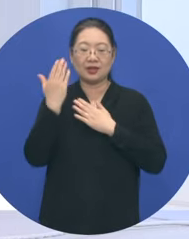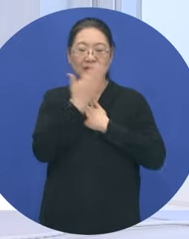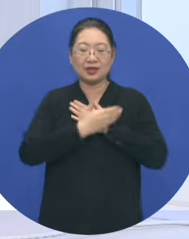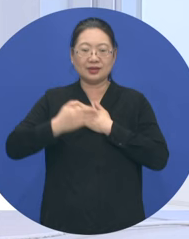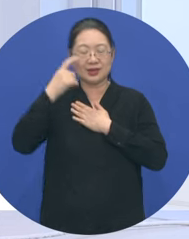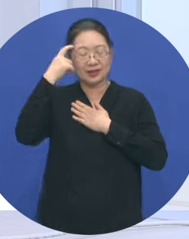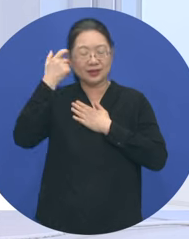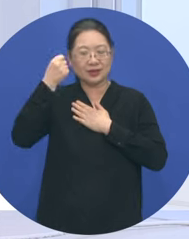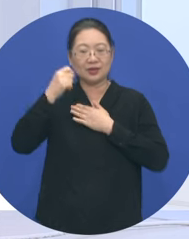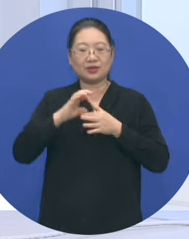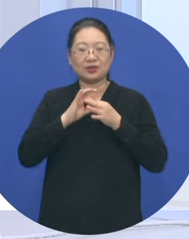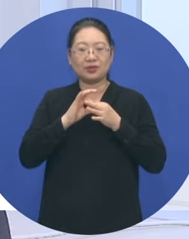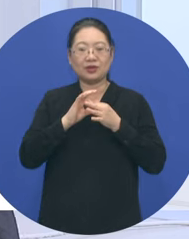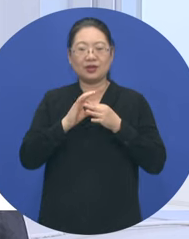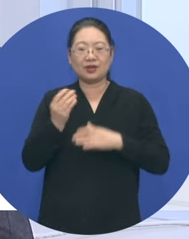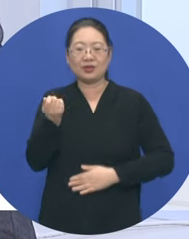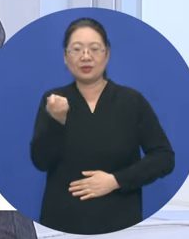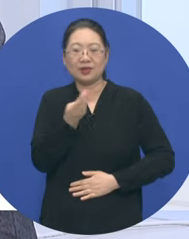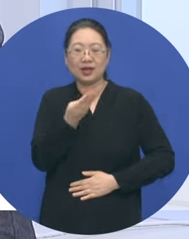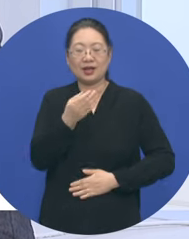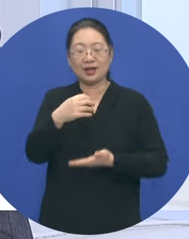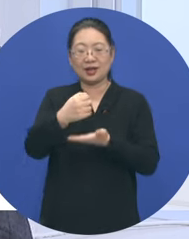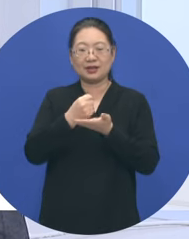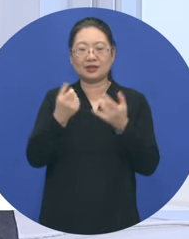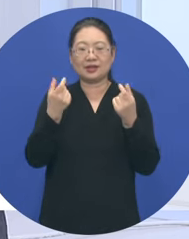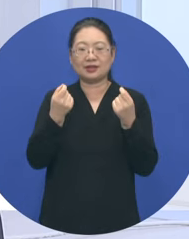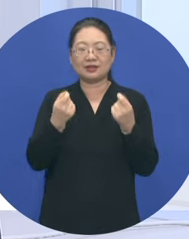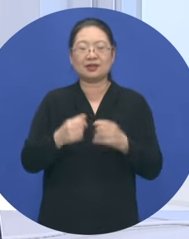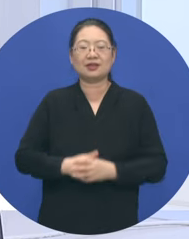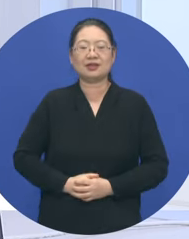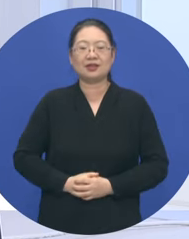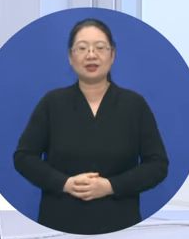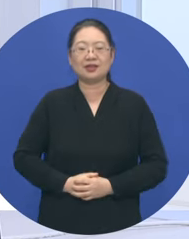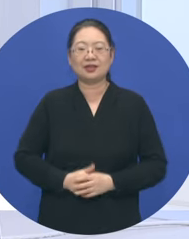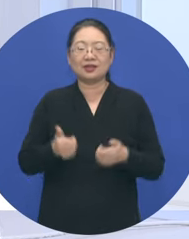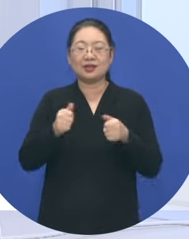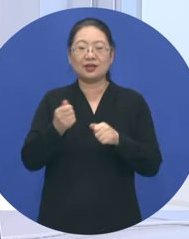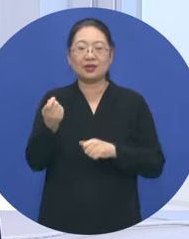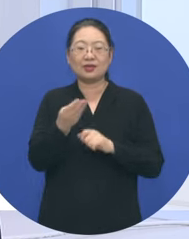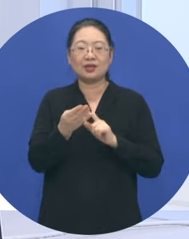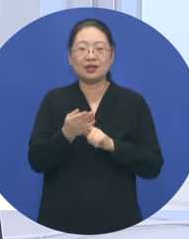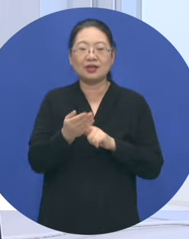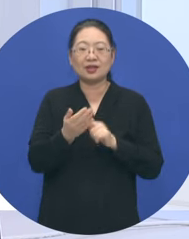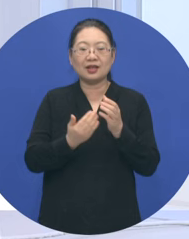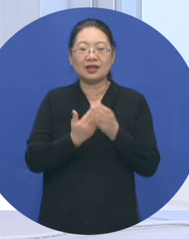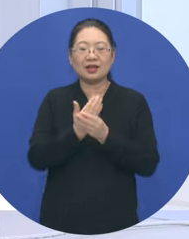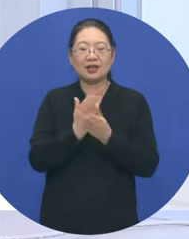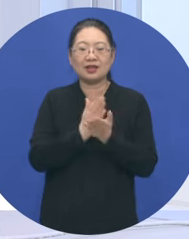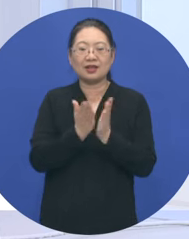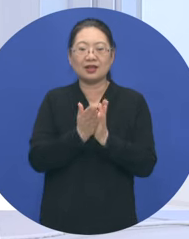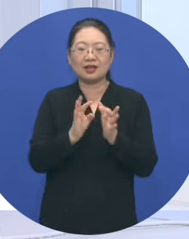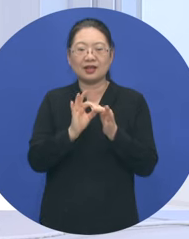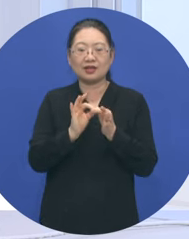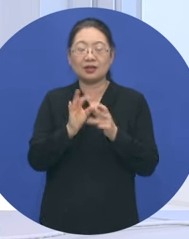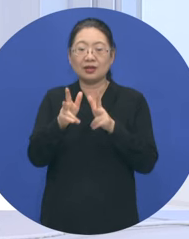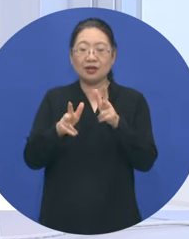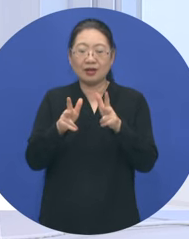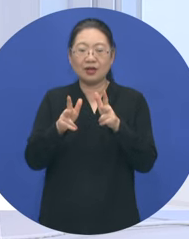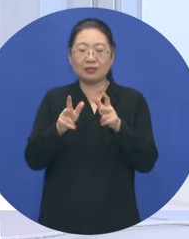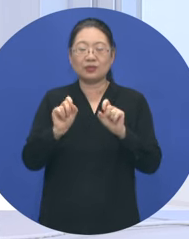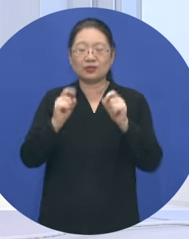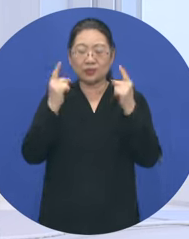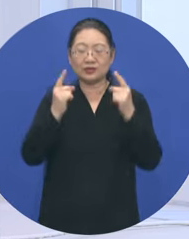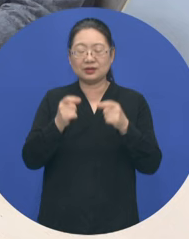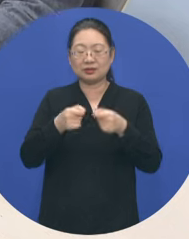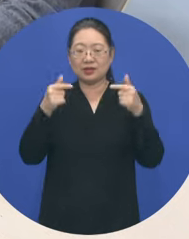이제 주민번호 같은 거를 이제 가지고 되게 되는 거죠. 그래서 주민번호가 이제 태생이 나오면은 여러 가지 관련된 산업들이 이제